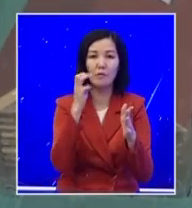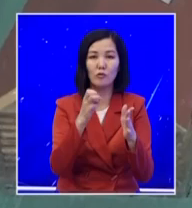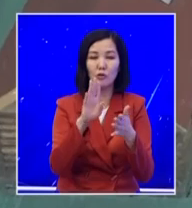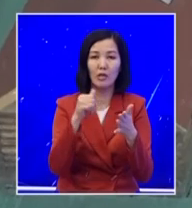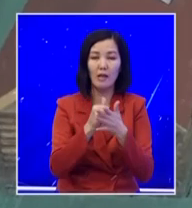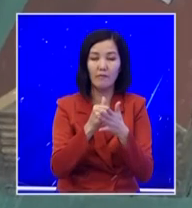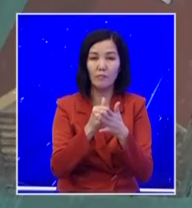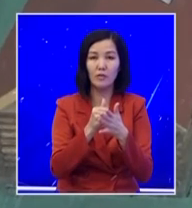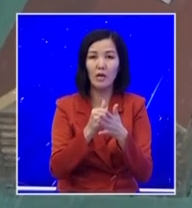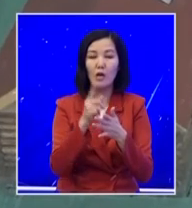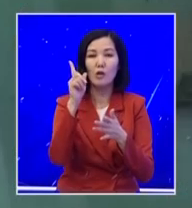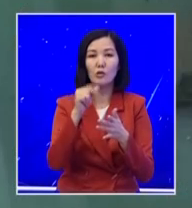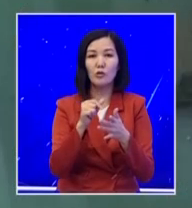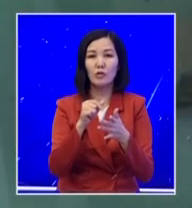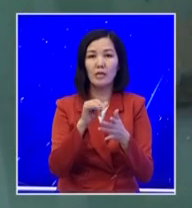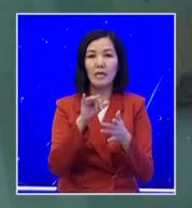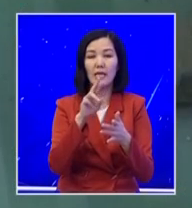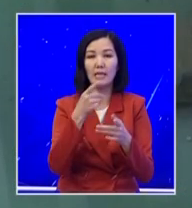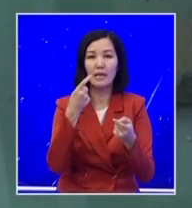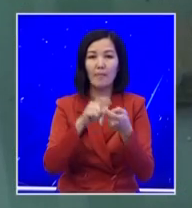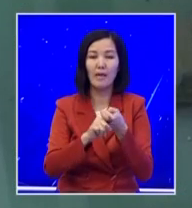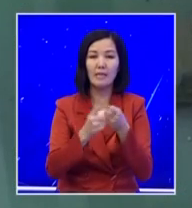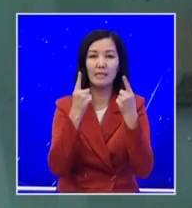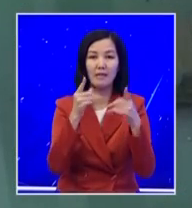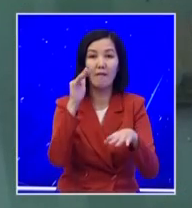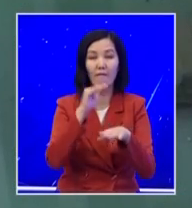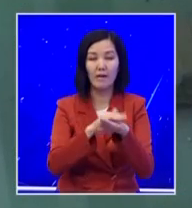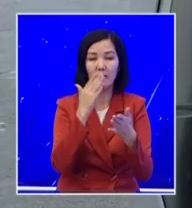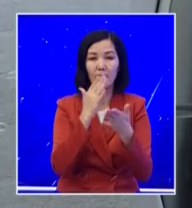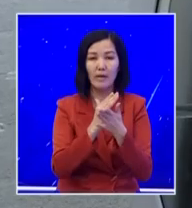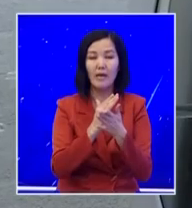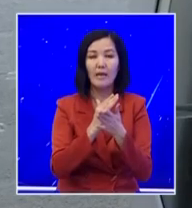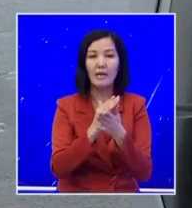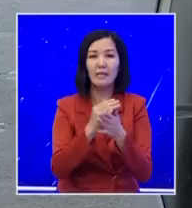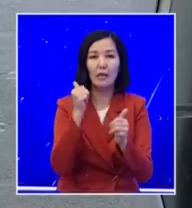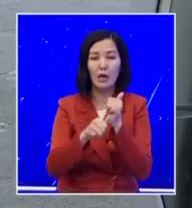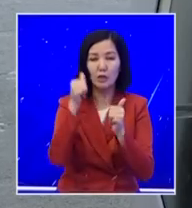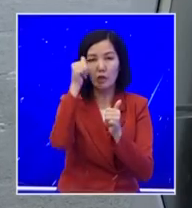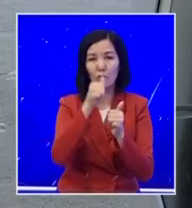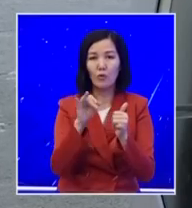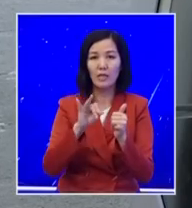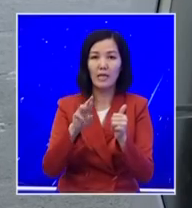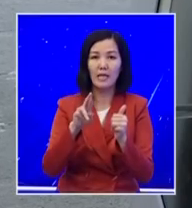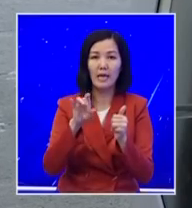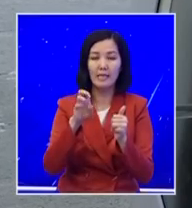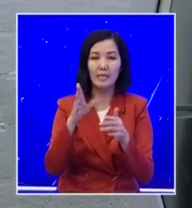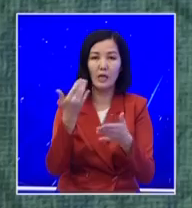қор болса, 100-ге жуығы Ильясқа қатысты тың деректер. Мамандардың айтуынша, жыл сайын Ильяс Астанушылар қатары көбейіп келеді. Соған байланысты